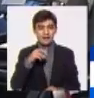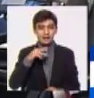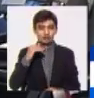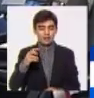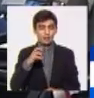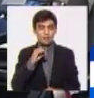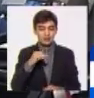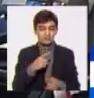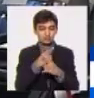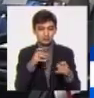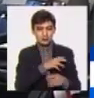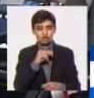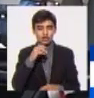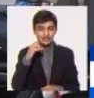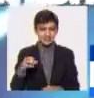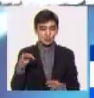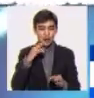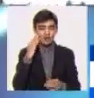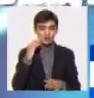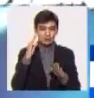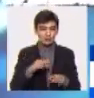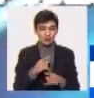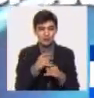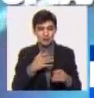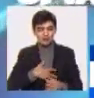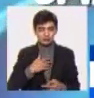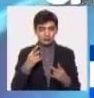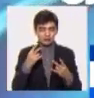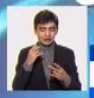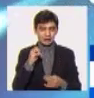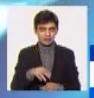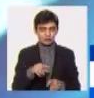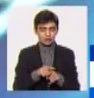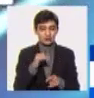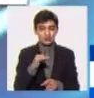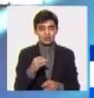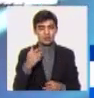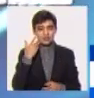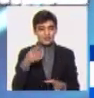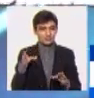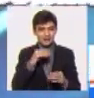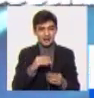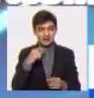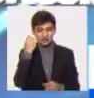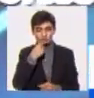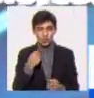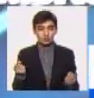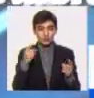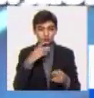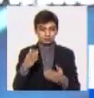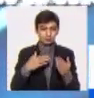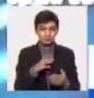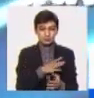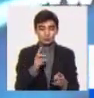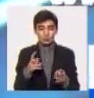для объявления режима ЧС в Алматы нет. После того, как будут выявлены все контактные лица, проведена с ними